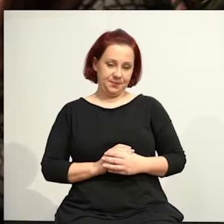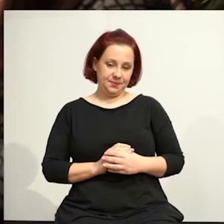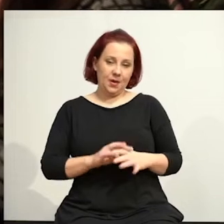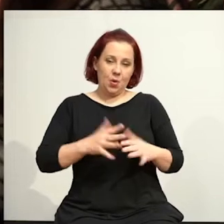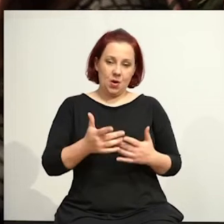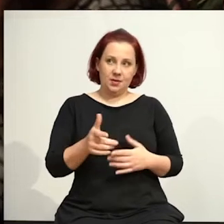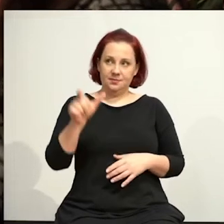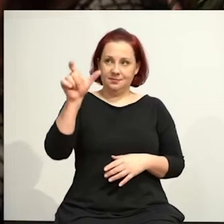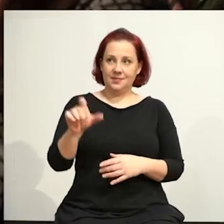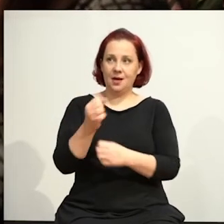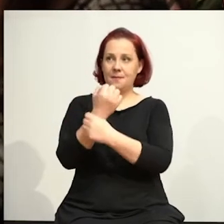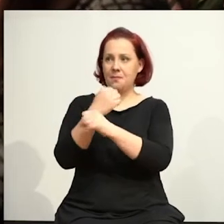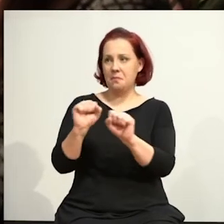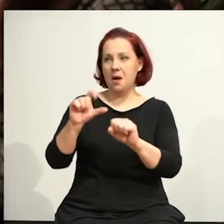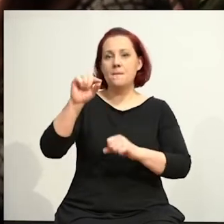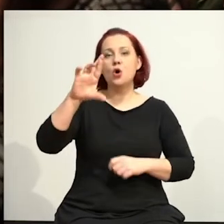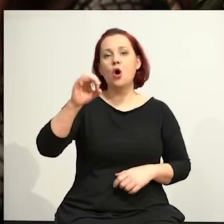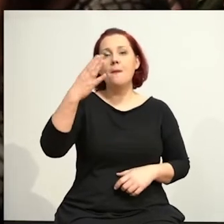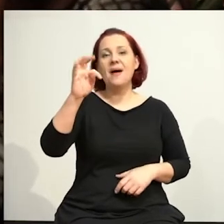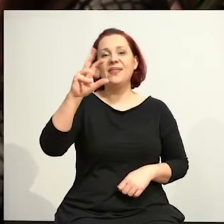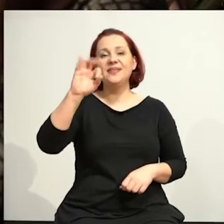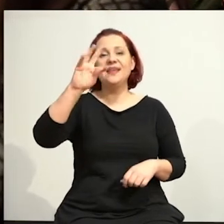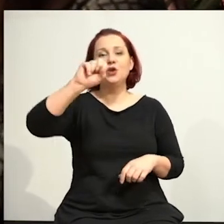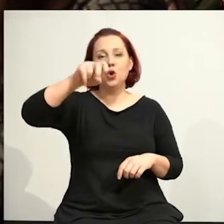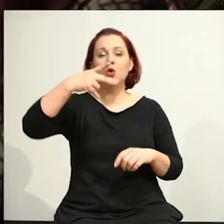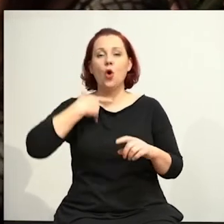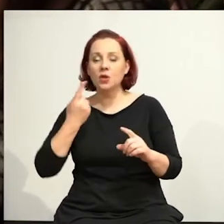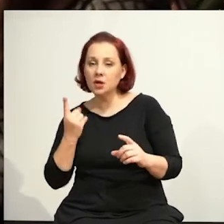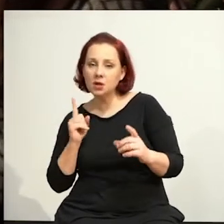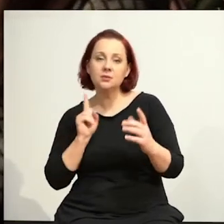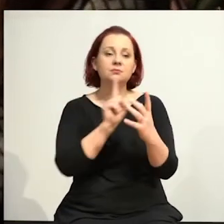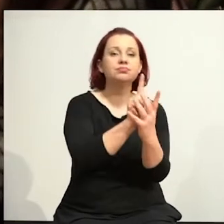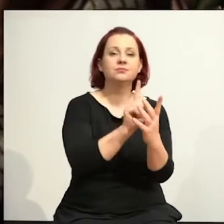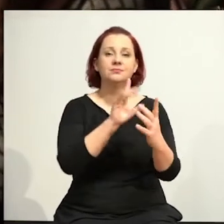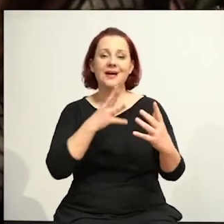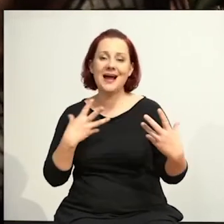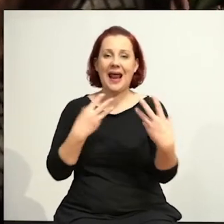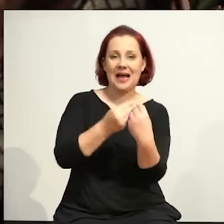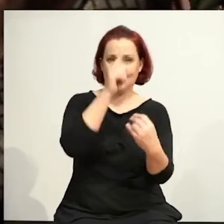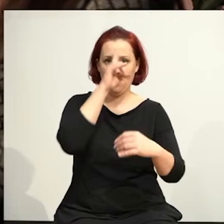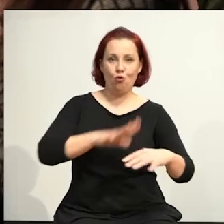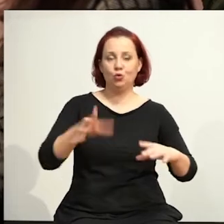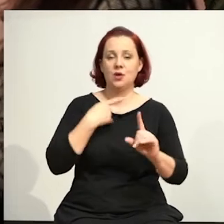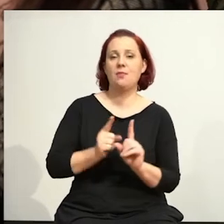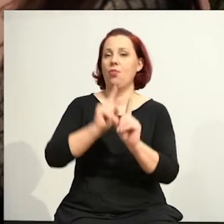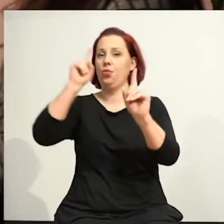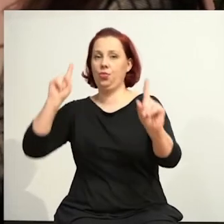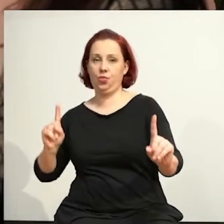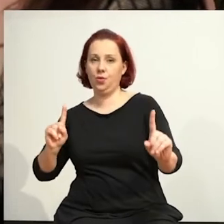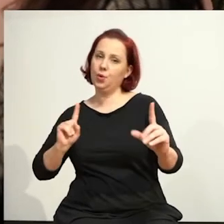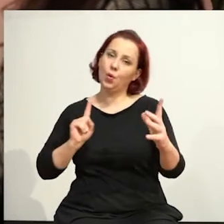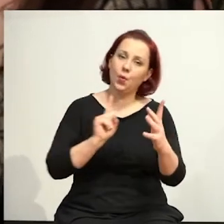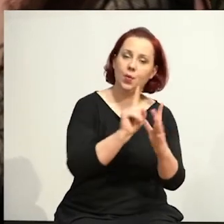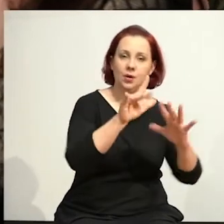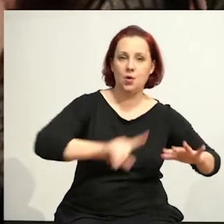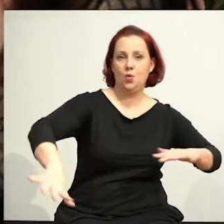bohater, który, Prometheon, on idzie do ludzi, idzie, chodź ze mną, prawda, więc też Wademekowskie, więc